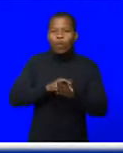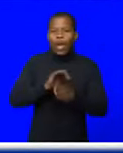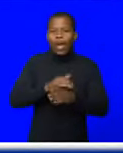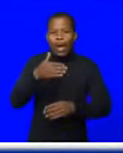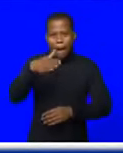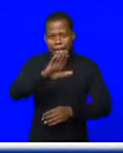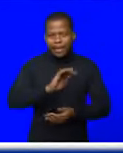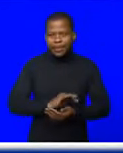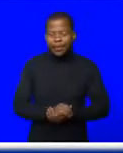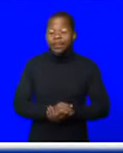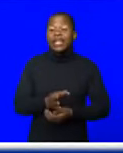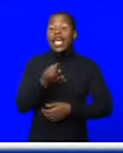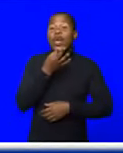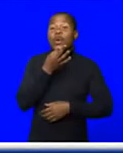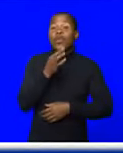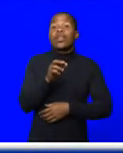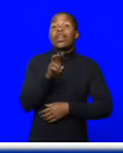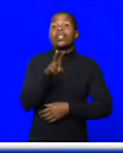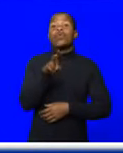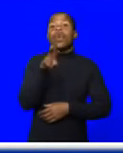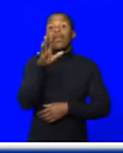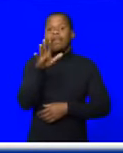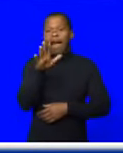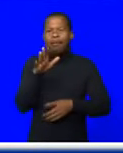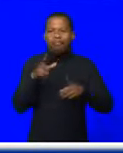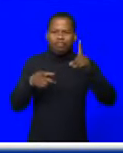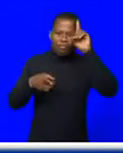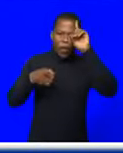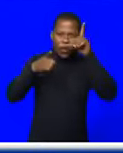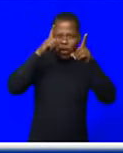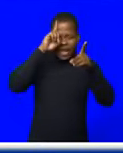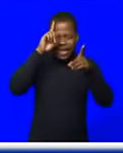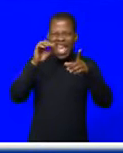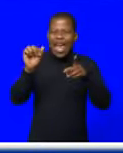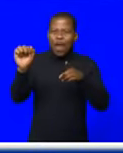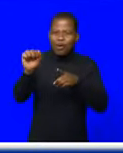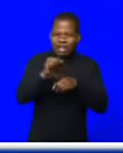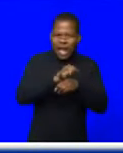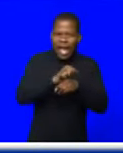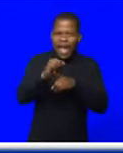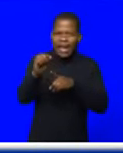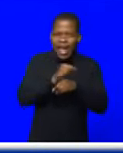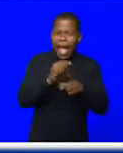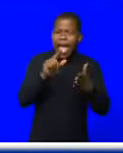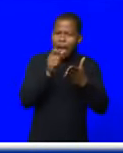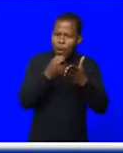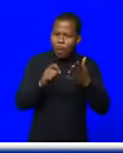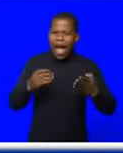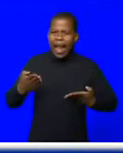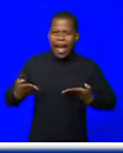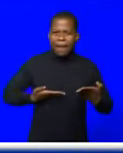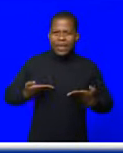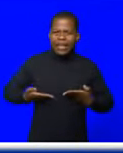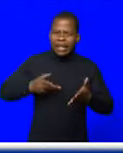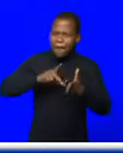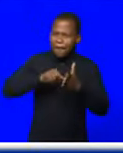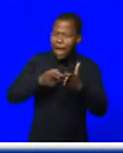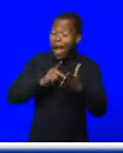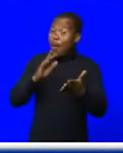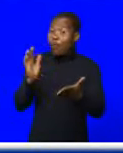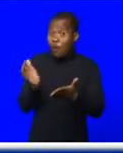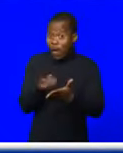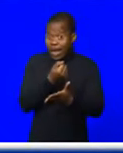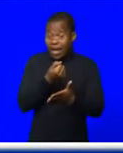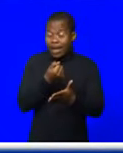labasha labangemashumi lamabili nesihlanu sebabe senhlanhleni yekuceceshwa ngekwenta umgubudla webhizinisi i-business plan